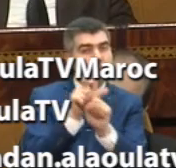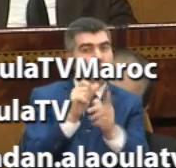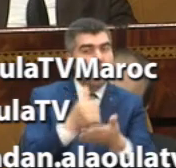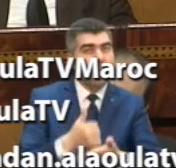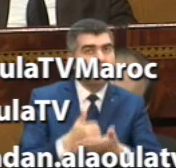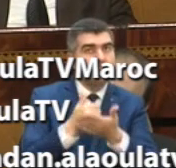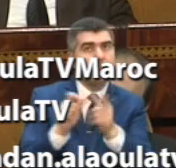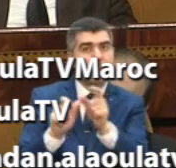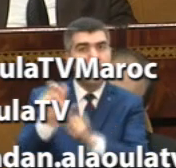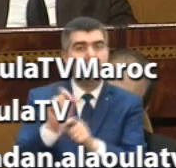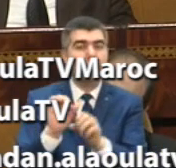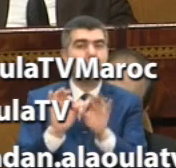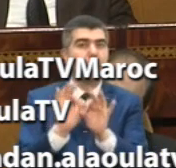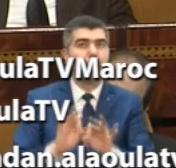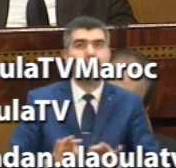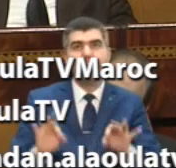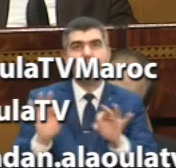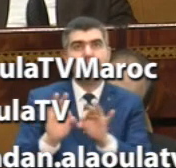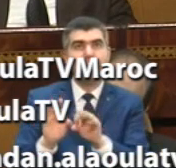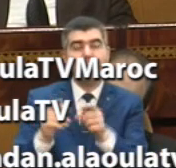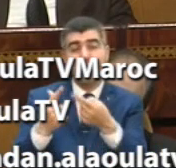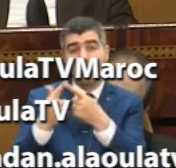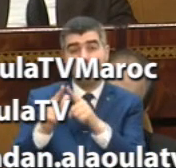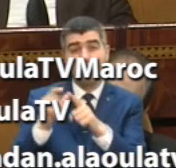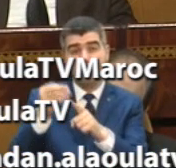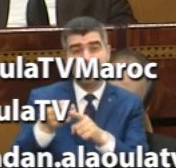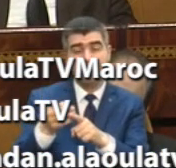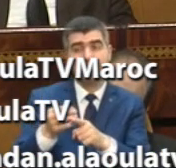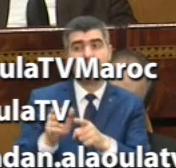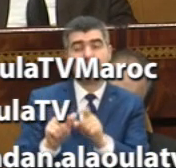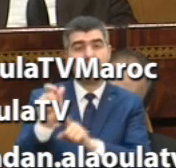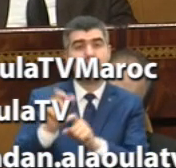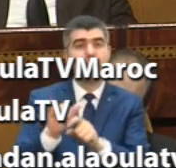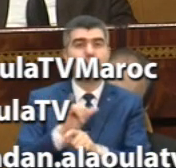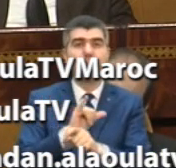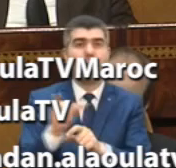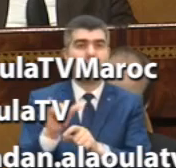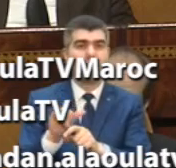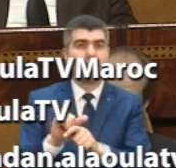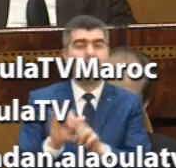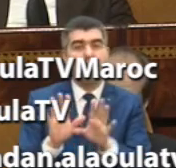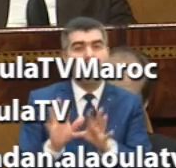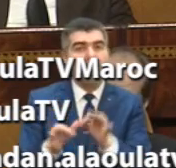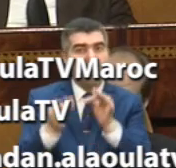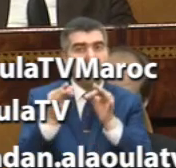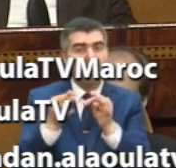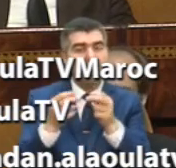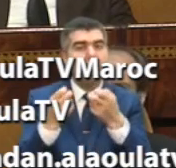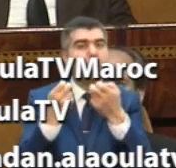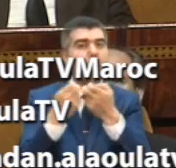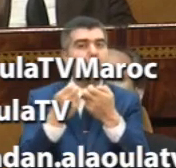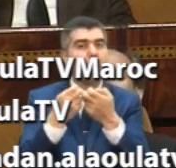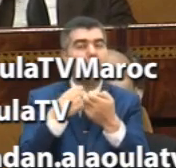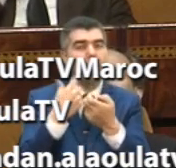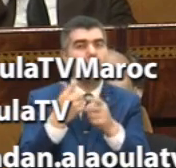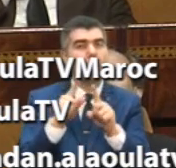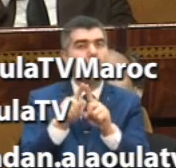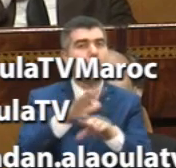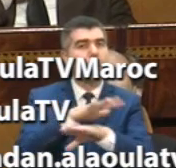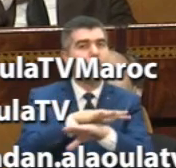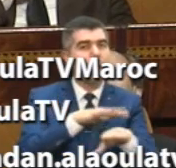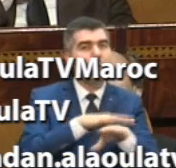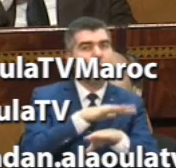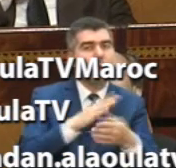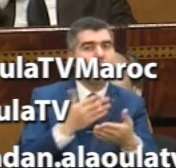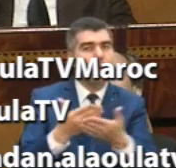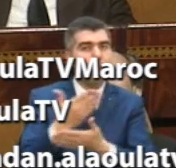ساكنتها بما يضمن حقها الدستوري في العيش الكريم كما هو الشأن بالنسبة لمختلف جهات المملكة بما